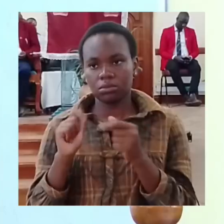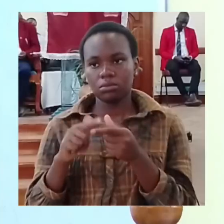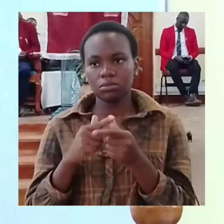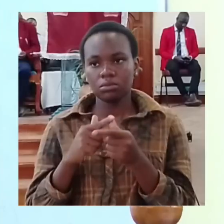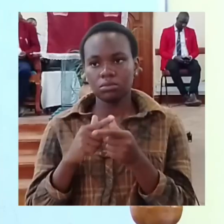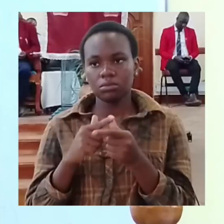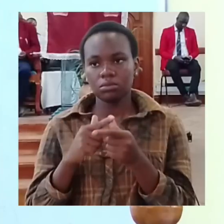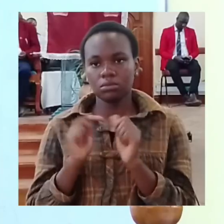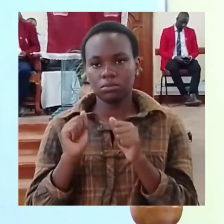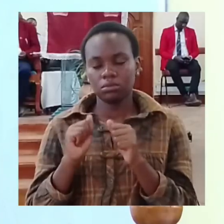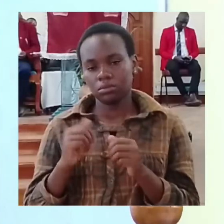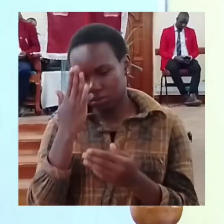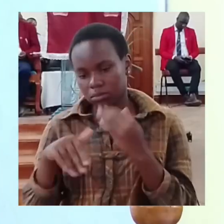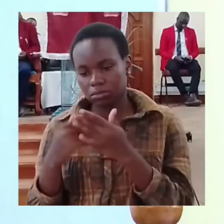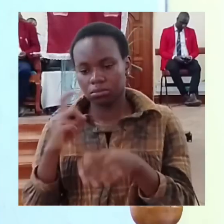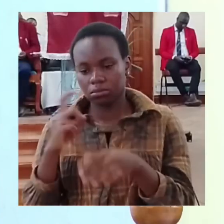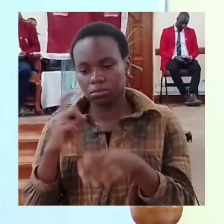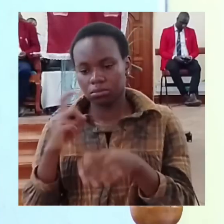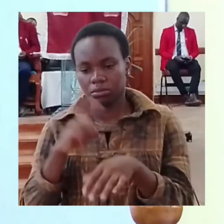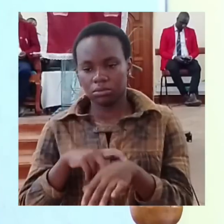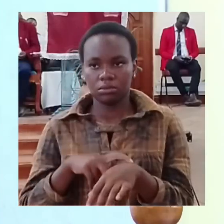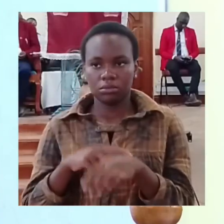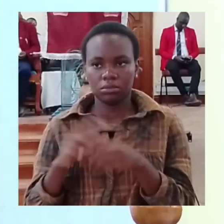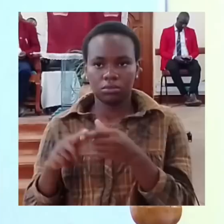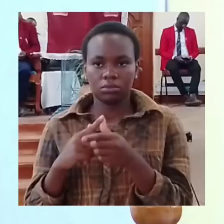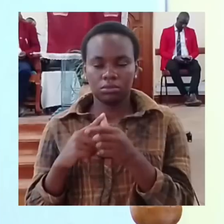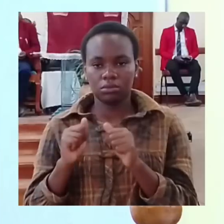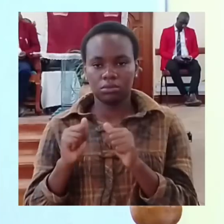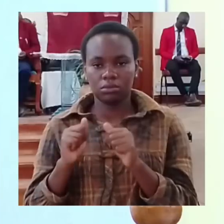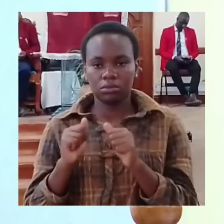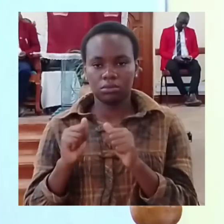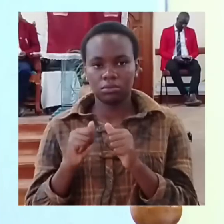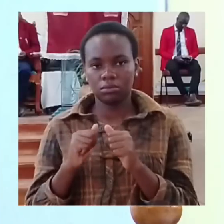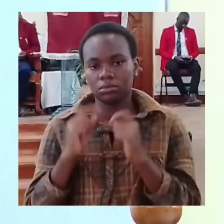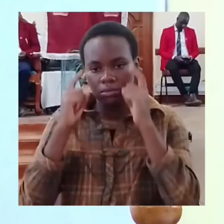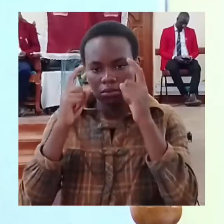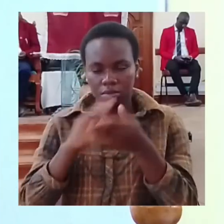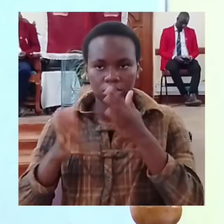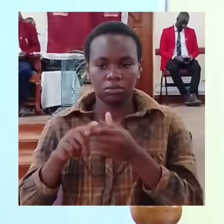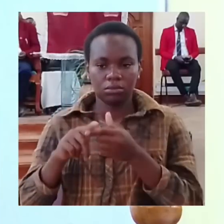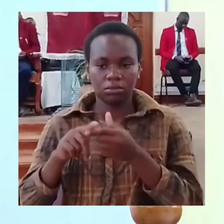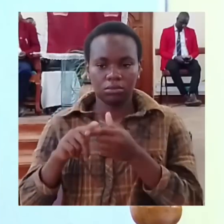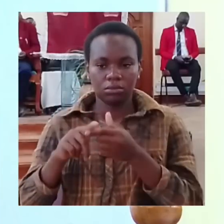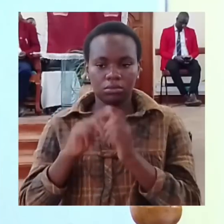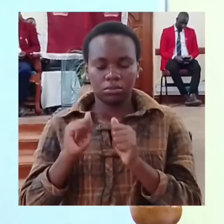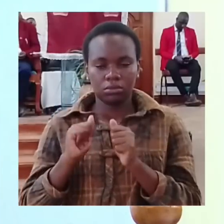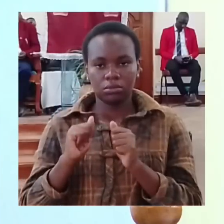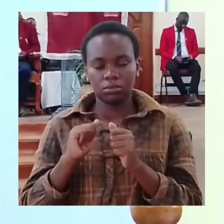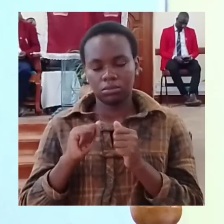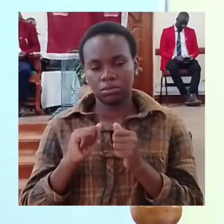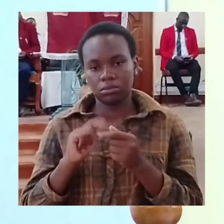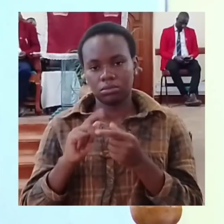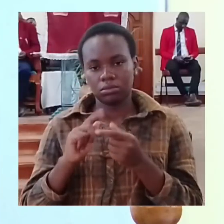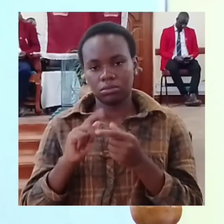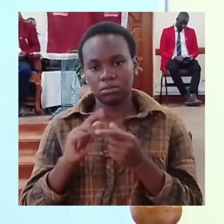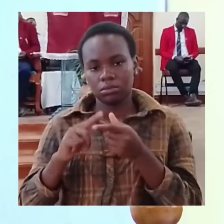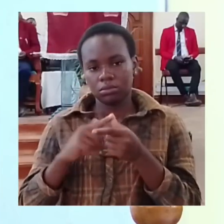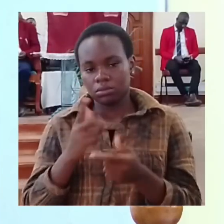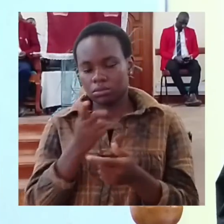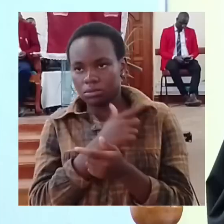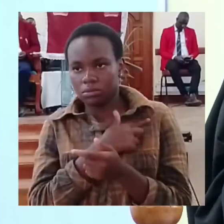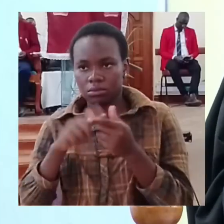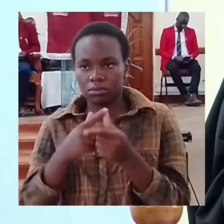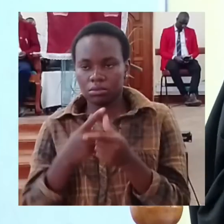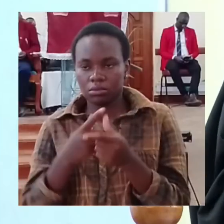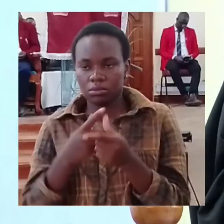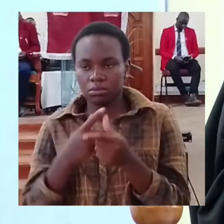tũgũthingata kwĩnyihia. Akorwo tũtirarĩ a kũrekanĩra, nĩ tũgũthingata kũrekanĩra. Akorwo tũrarĩ na ũgũta, nĩ